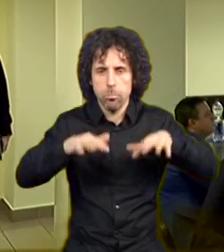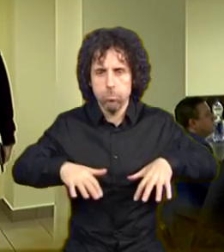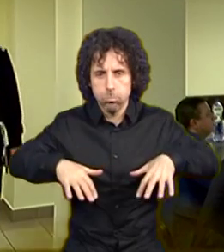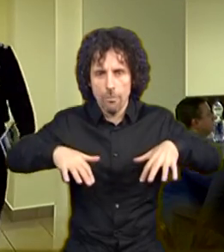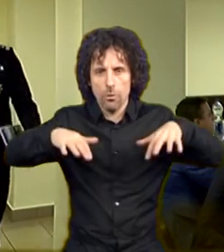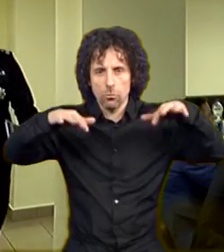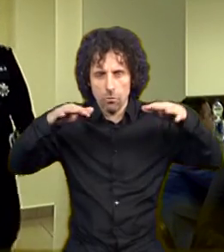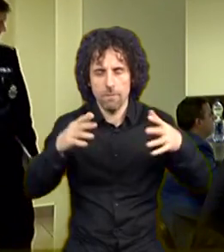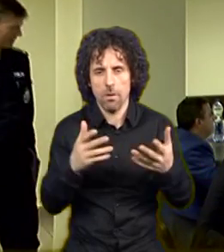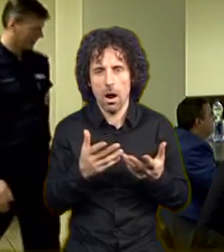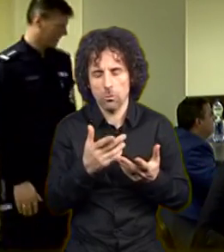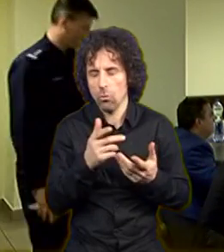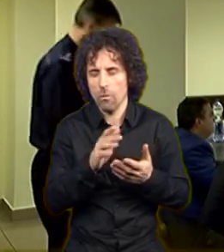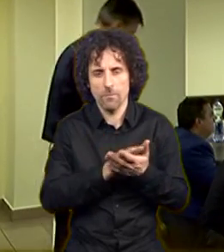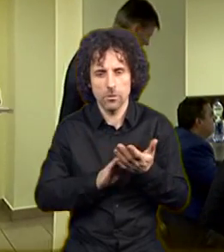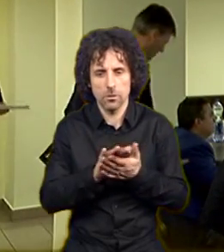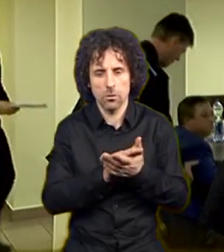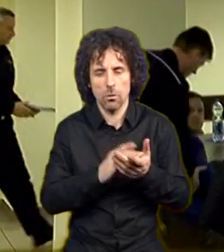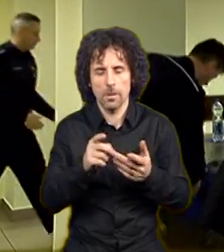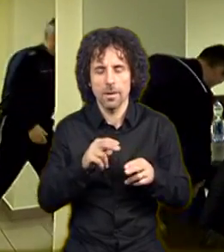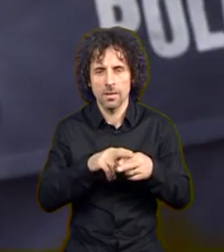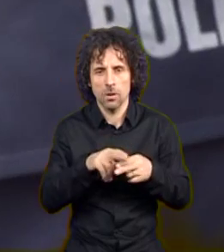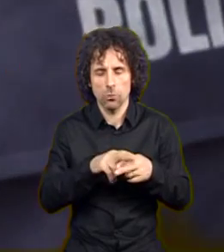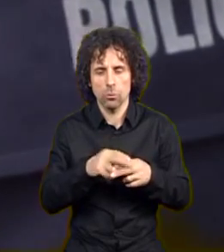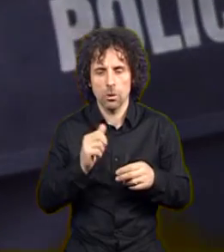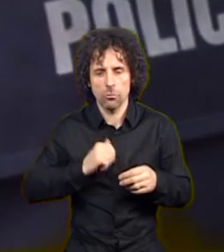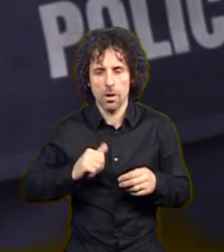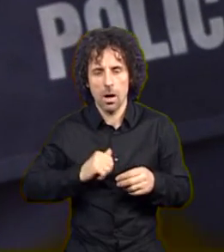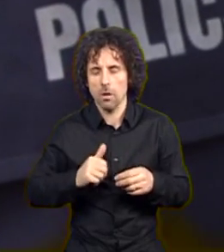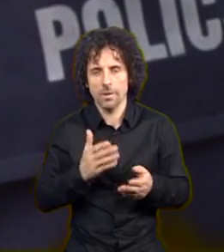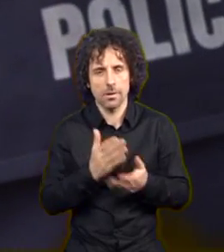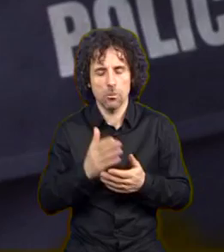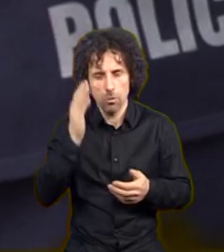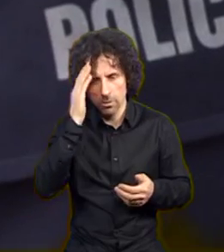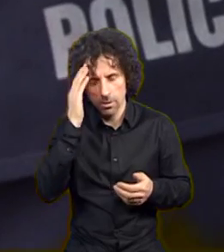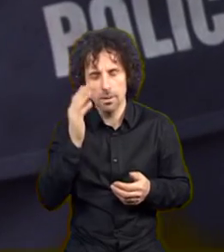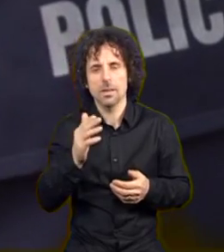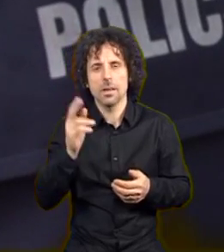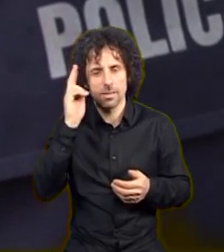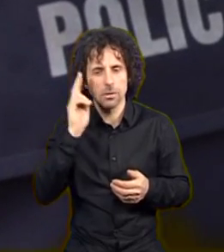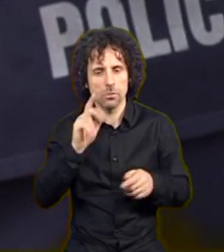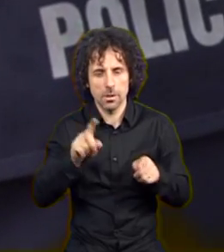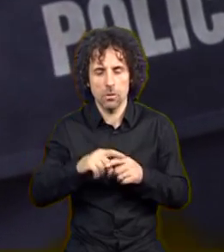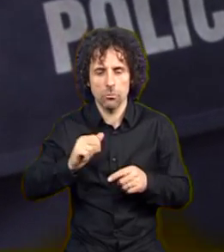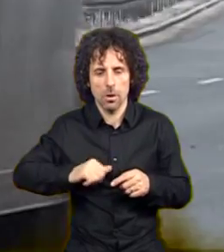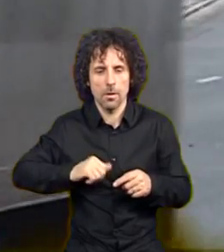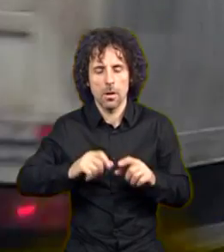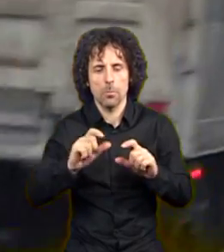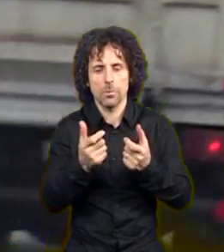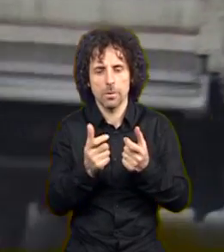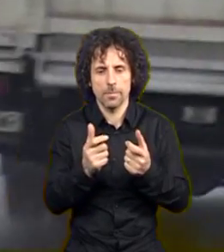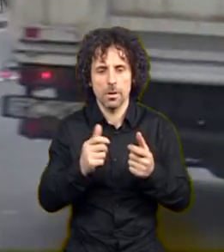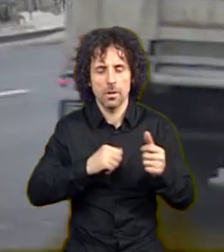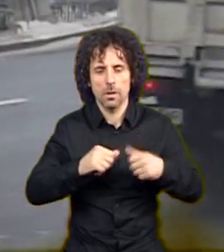i mamy uaktualnione w planie zarządzania kryzysowego. Na takie narzędzie czekają nie tylko mieszkańcy, ale i same instytucje.